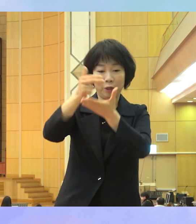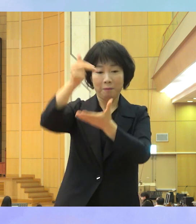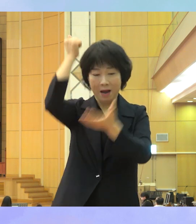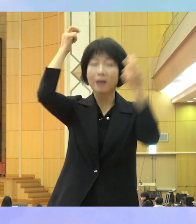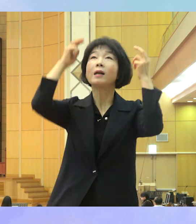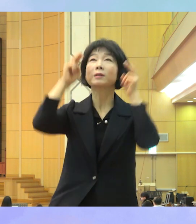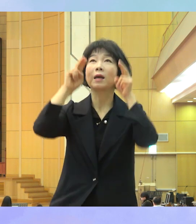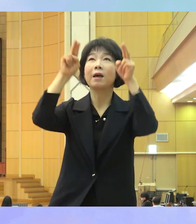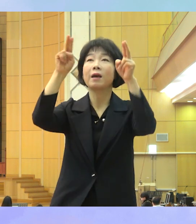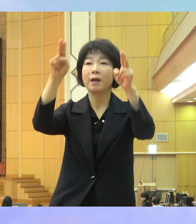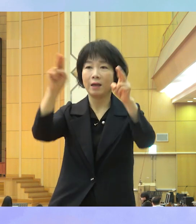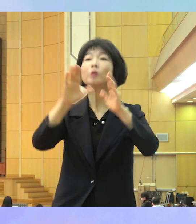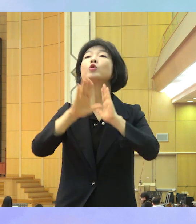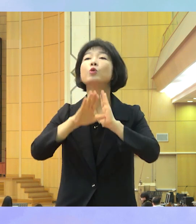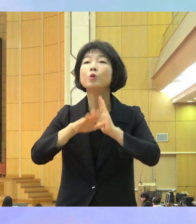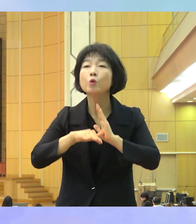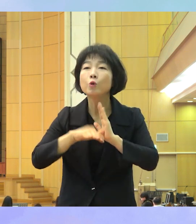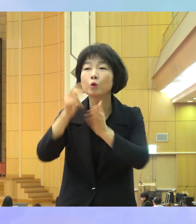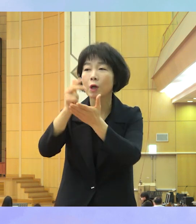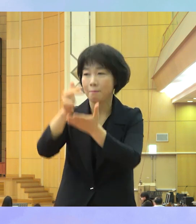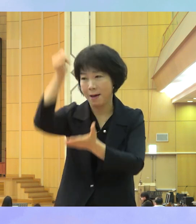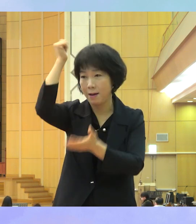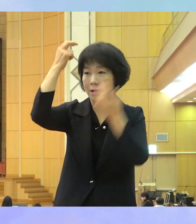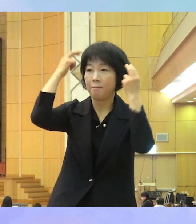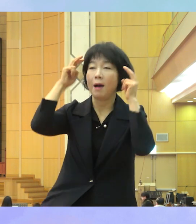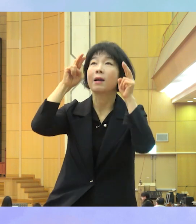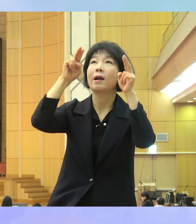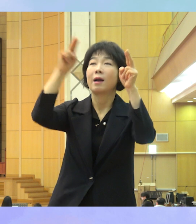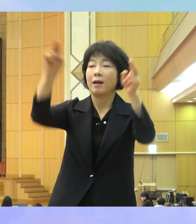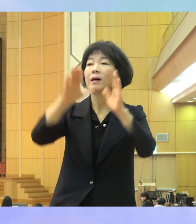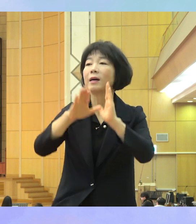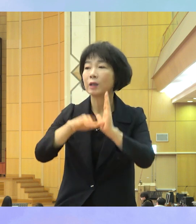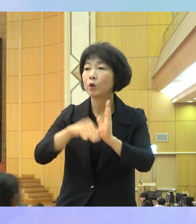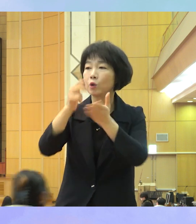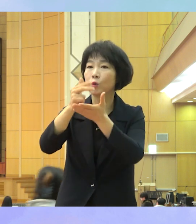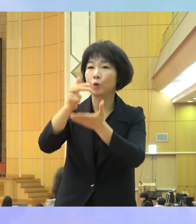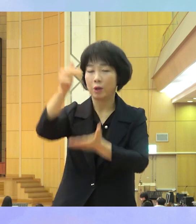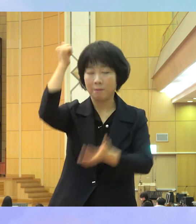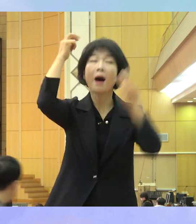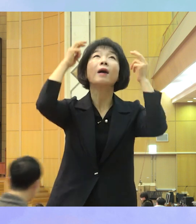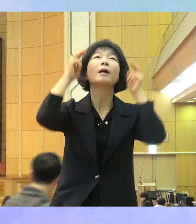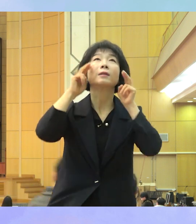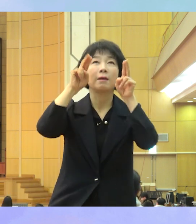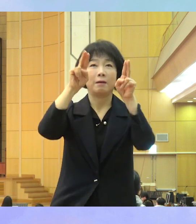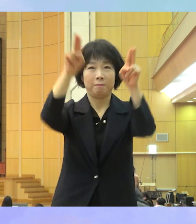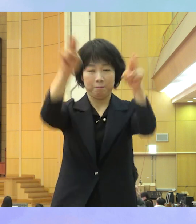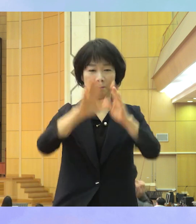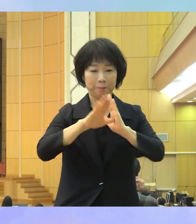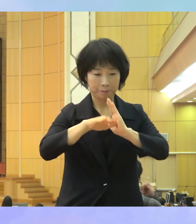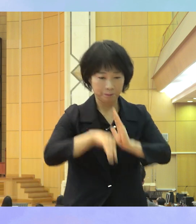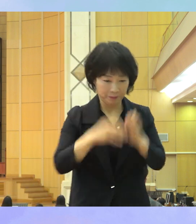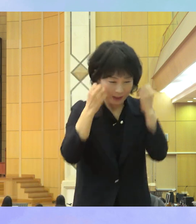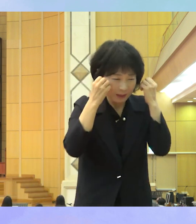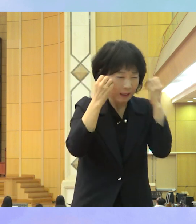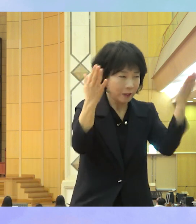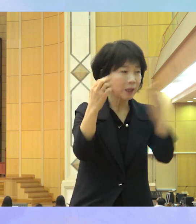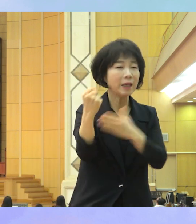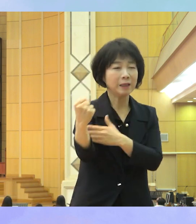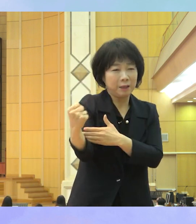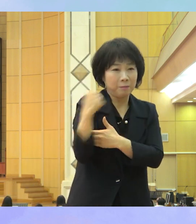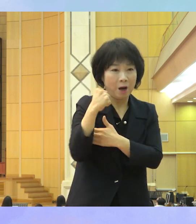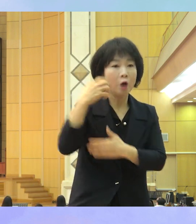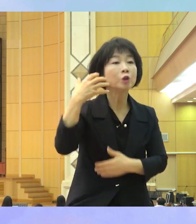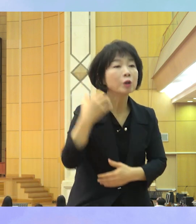주를 바랄 때, 주를 바랄 때, 우리 주를 바랄 때,